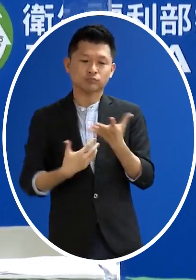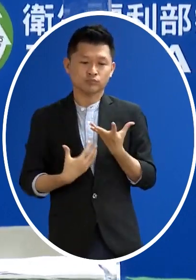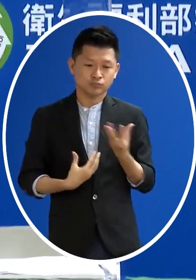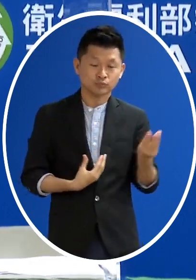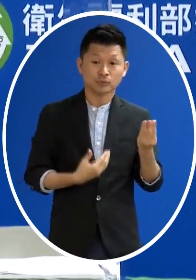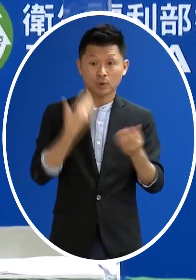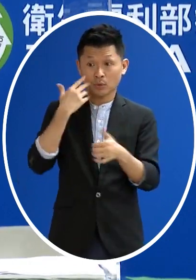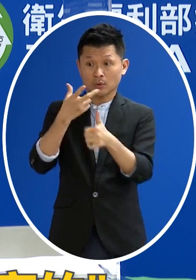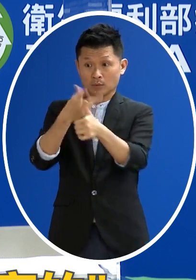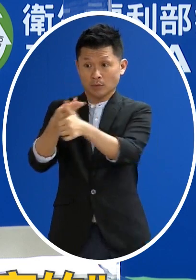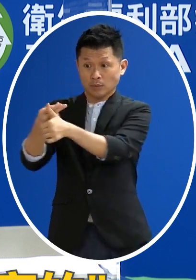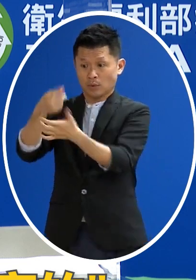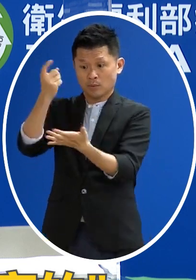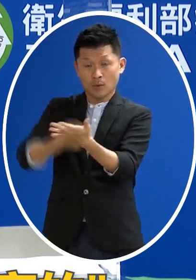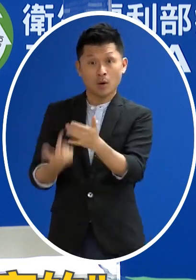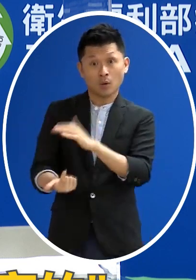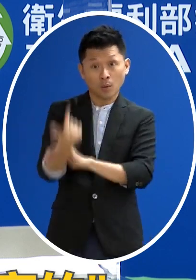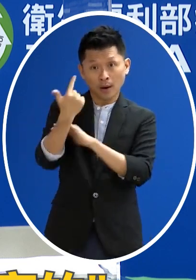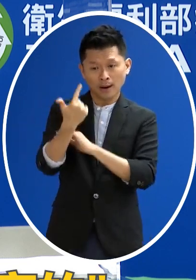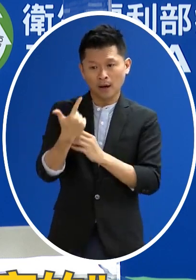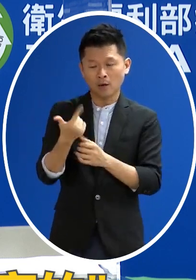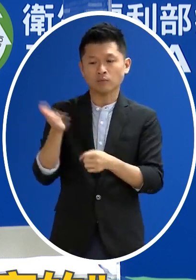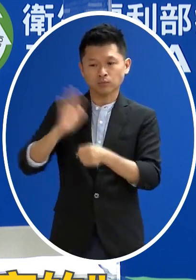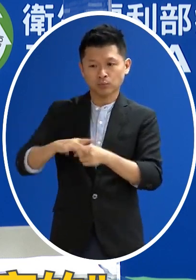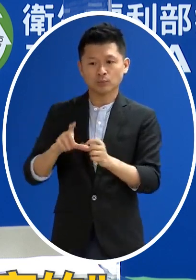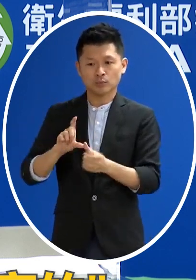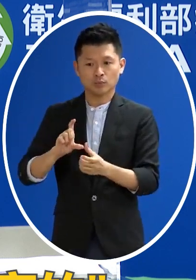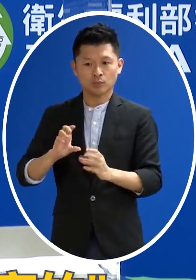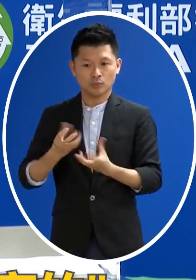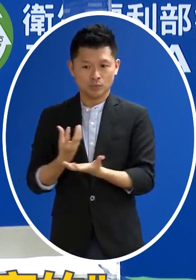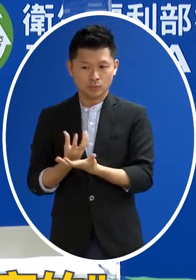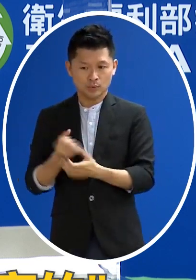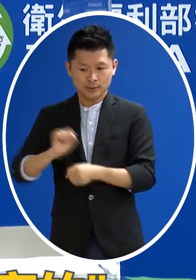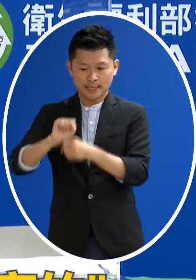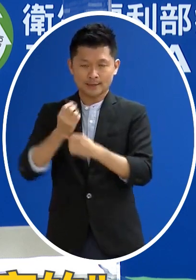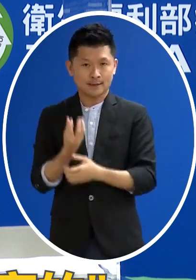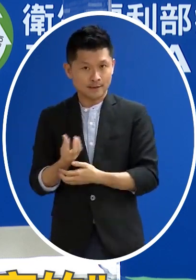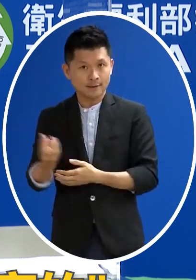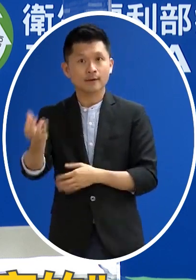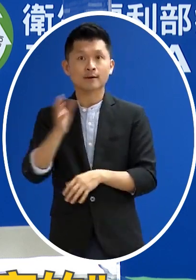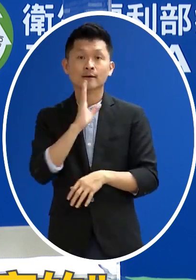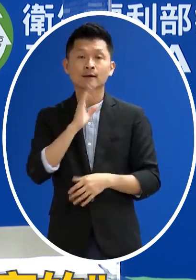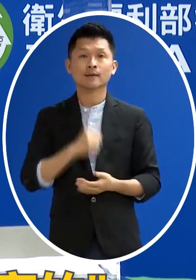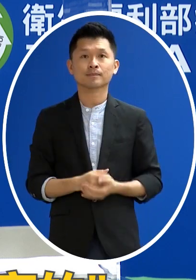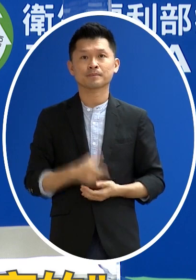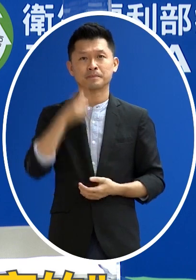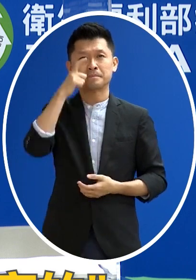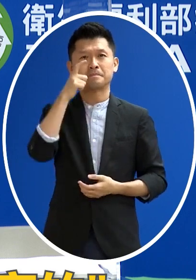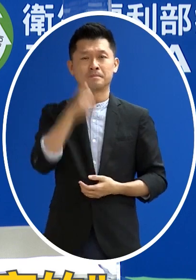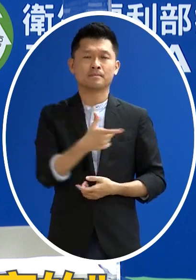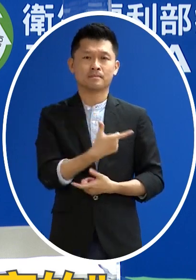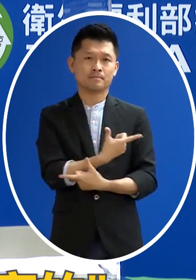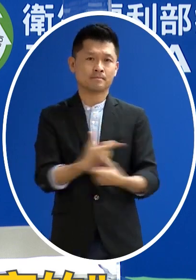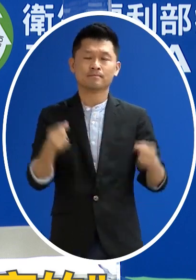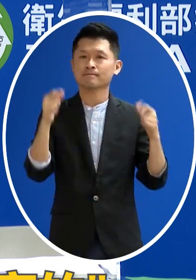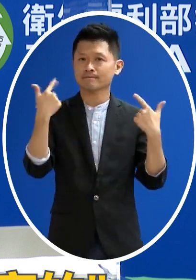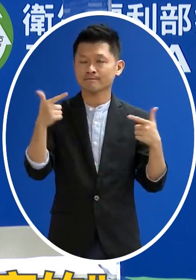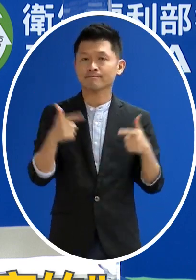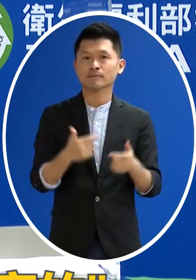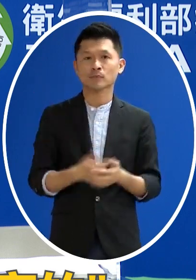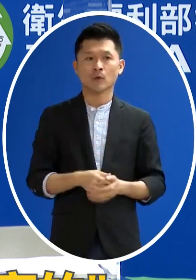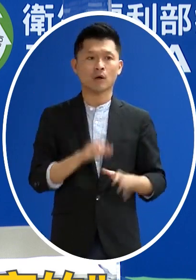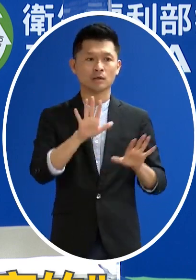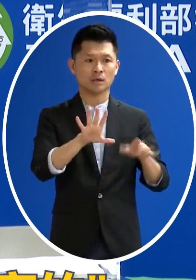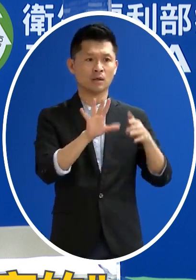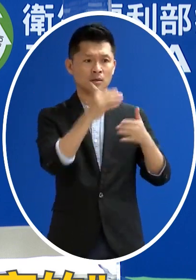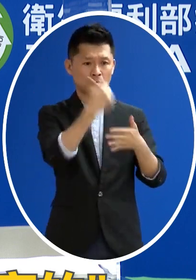得比较快的，我们就会再多配一些。所以在这上面，我们并不是硬性，但是并不会说你今天少